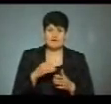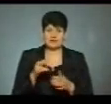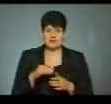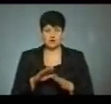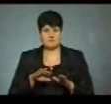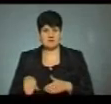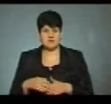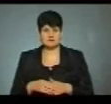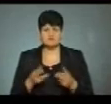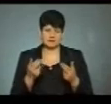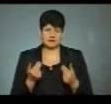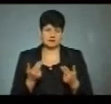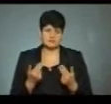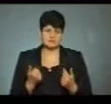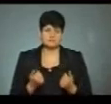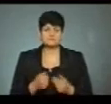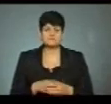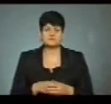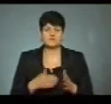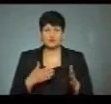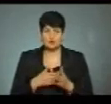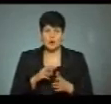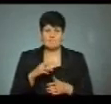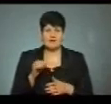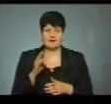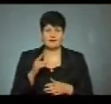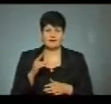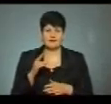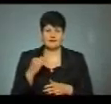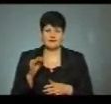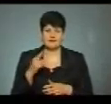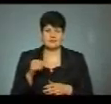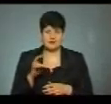після? Так, звичайно. До Майдану було, так сказати,